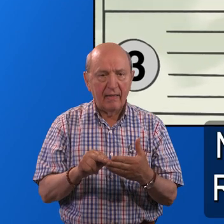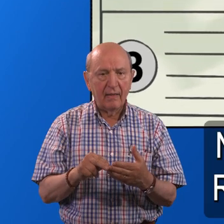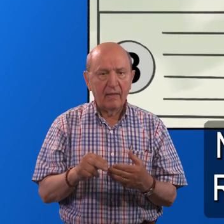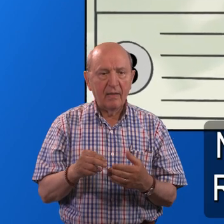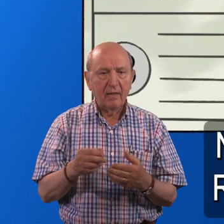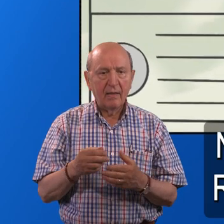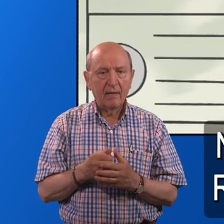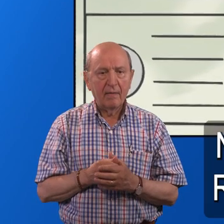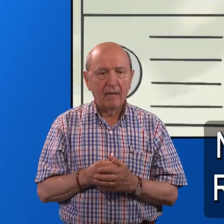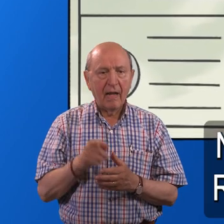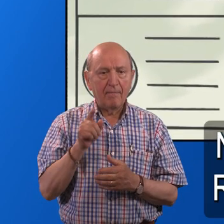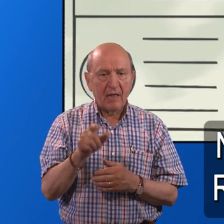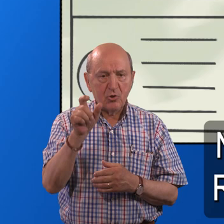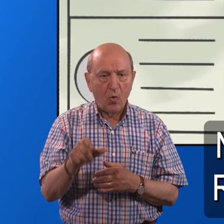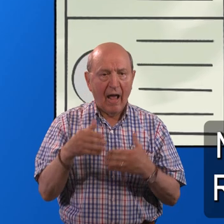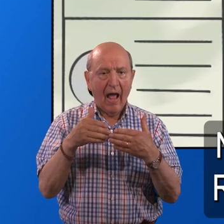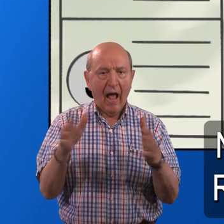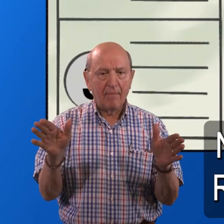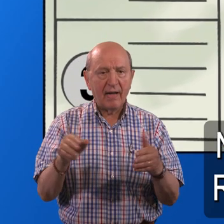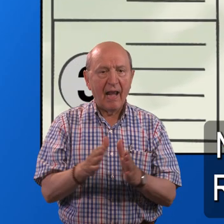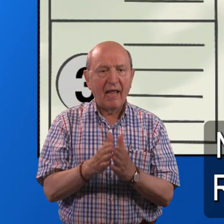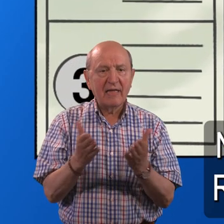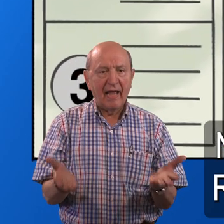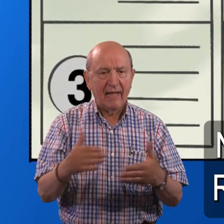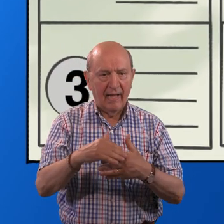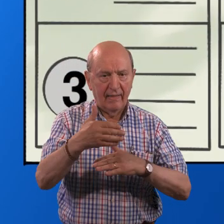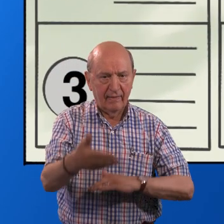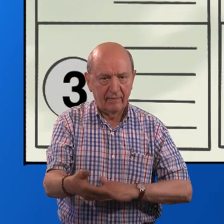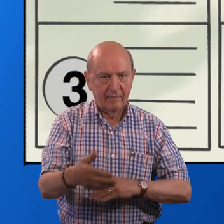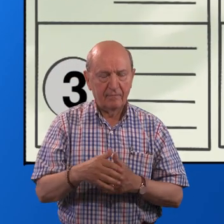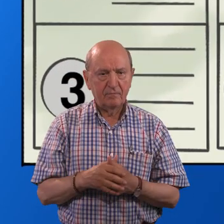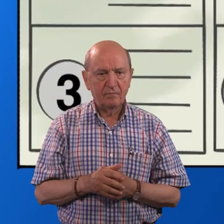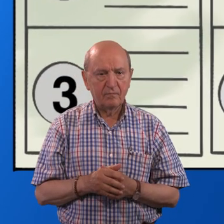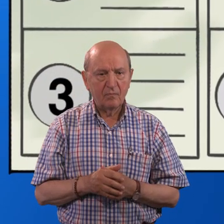nella cabina elettorale il signor Rossi apre la scheda elettorale